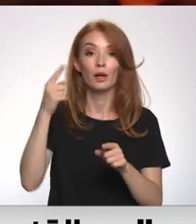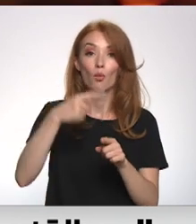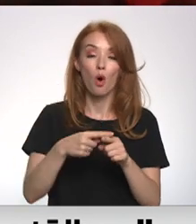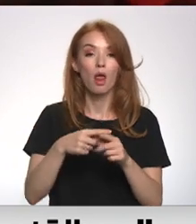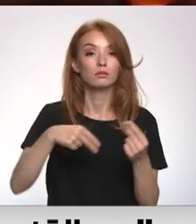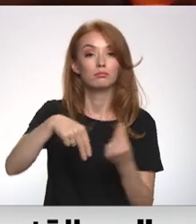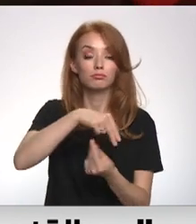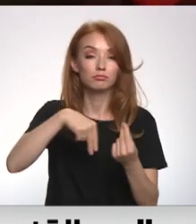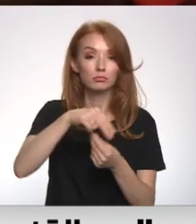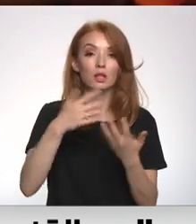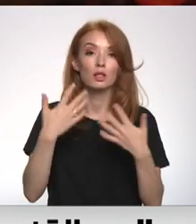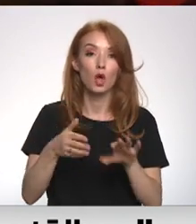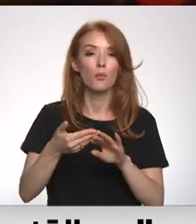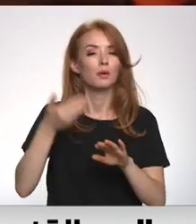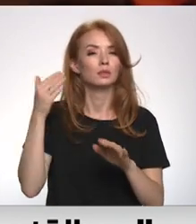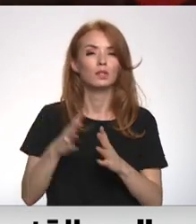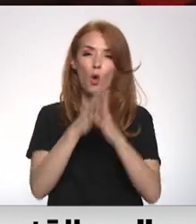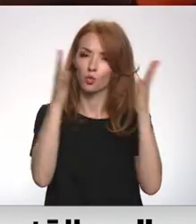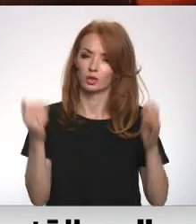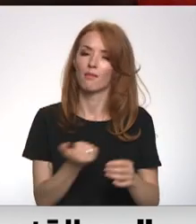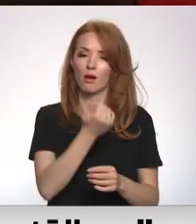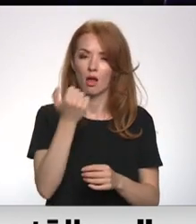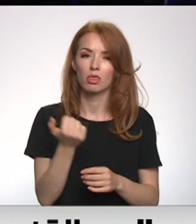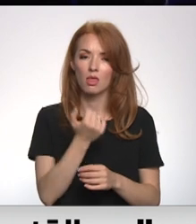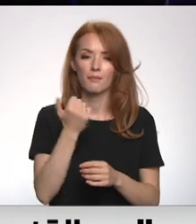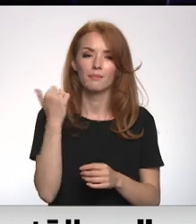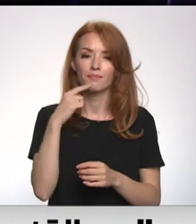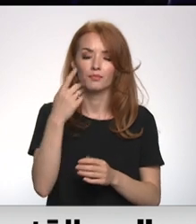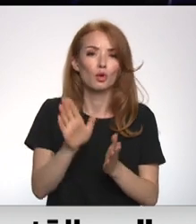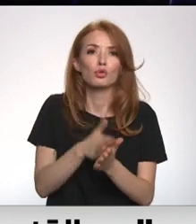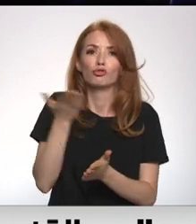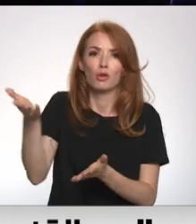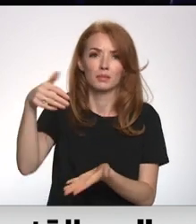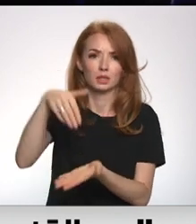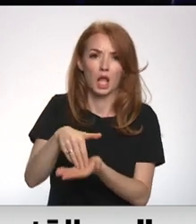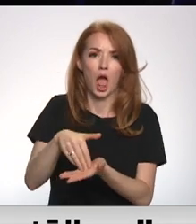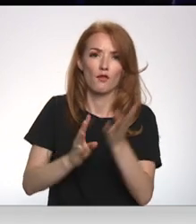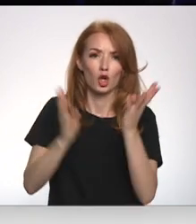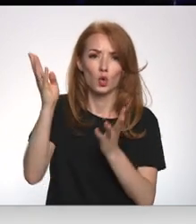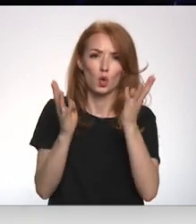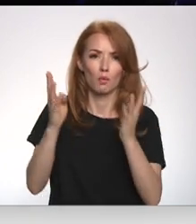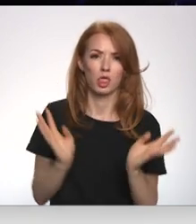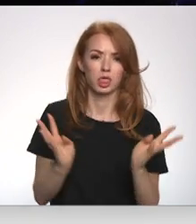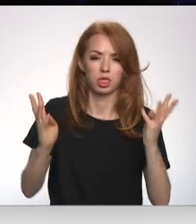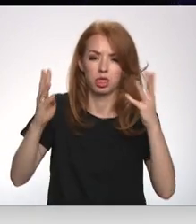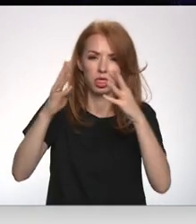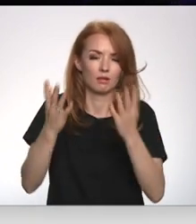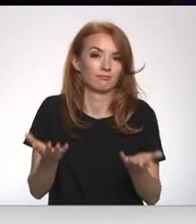esot ticis aktualizēts jau pirms vairākiem gadiem. Jo, pirms kam viņš tas stāv krūmos iaudzis, ja,